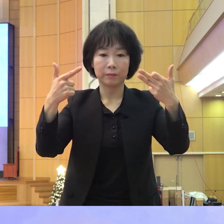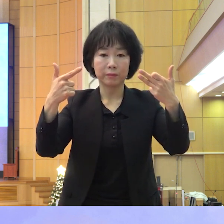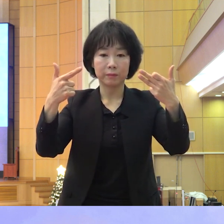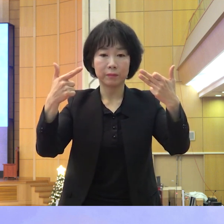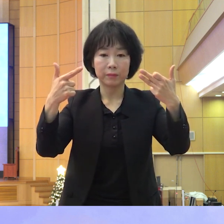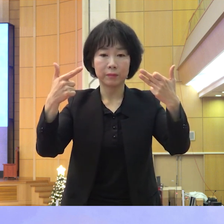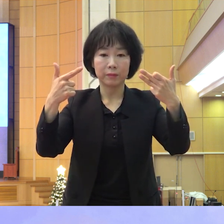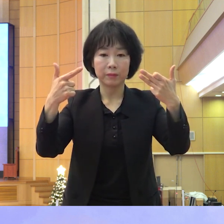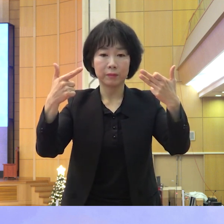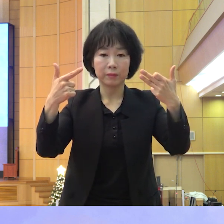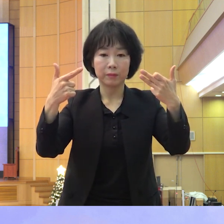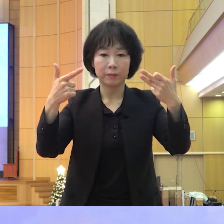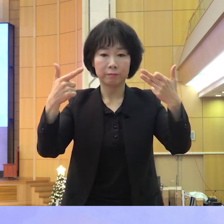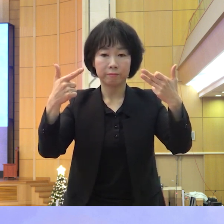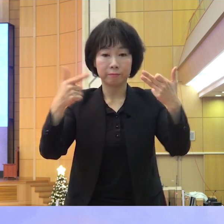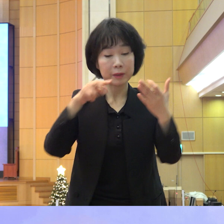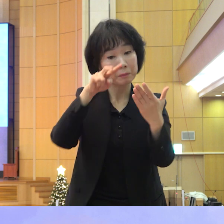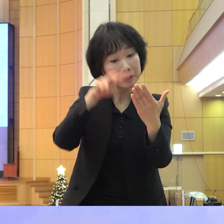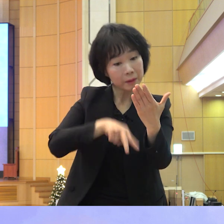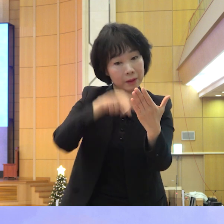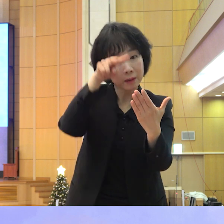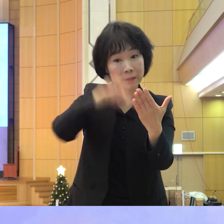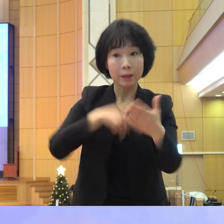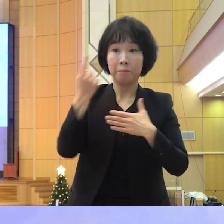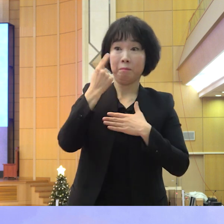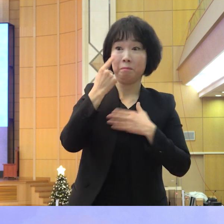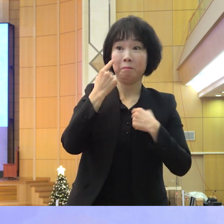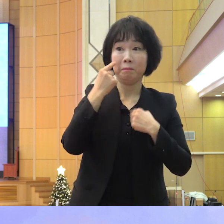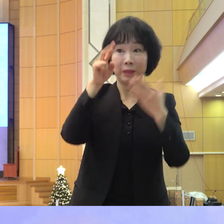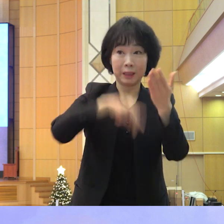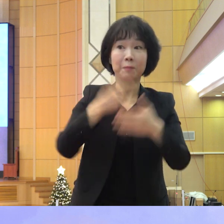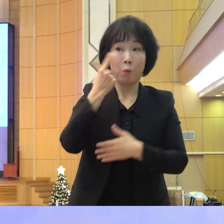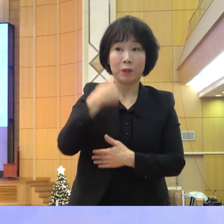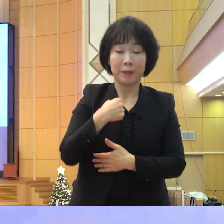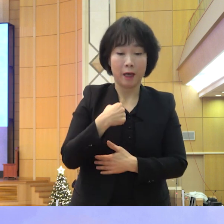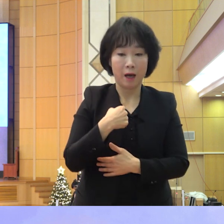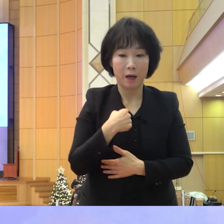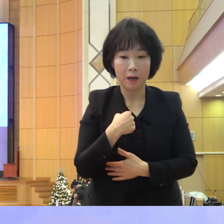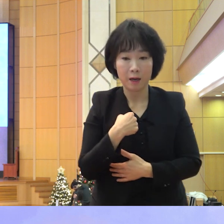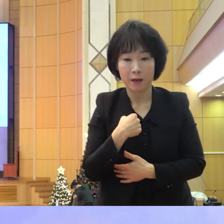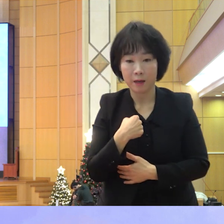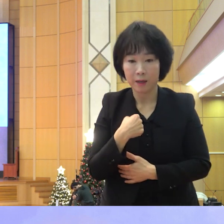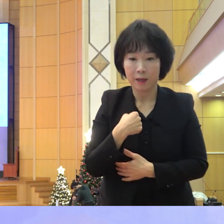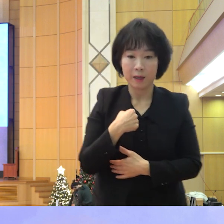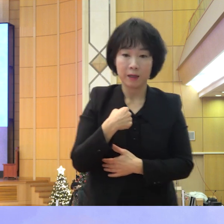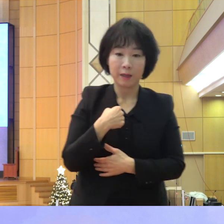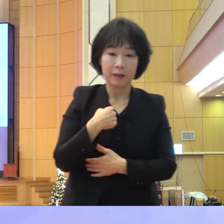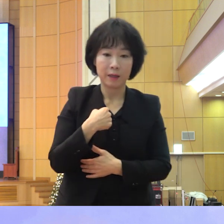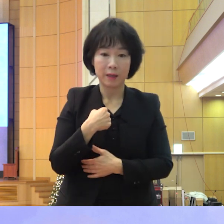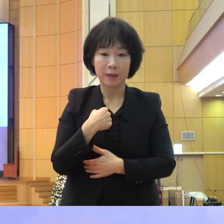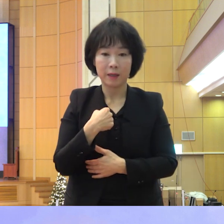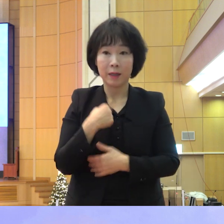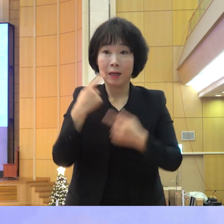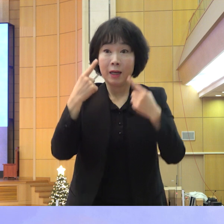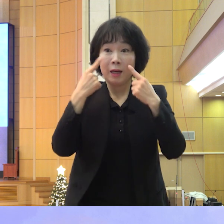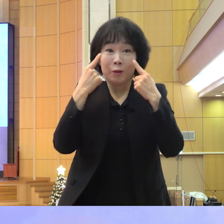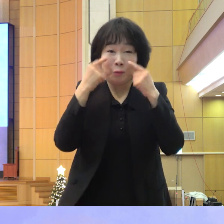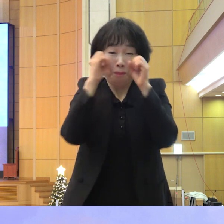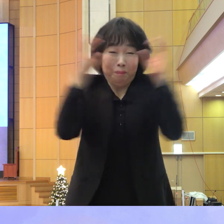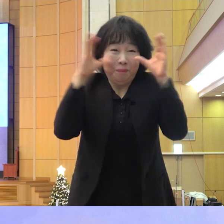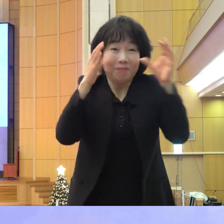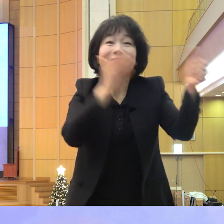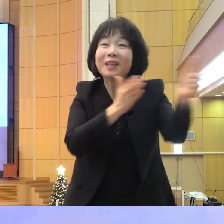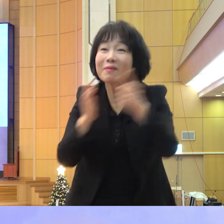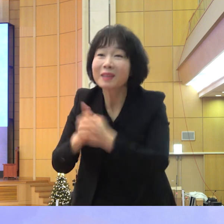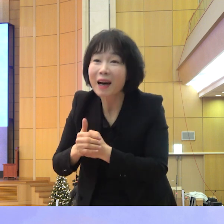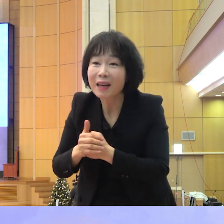신명기 6장 18절로부터 19절 자막 띄워주시죠. 네, 다 같이